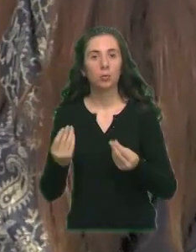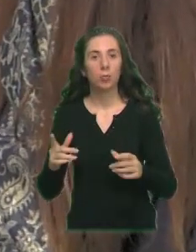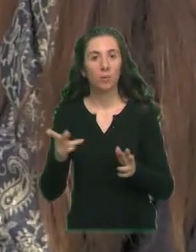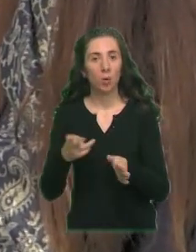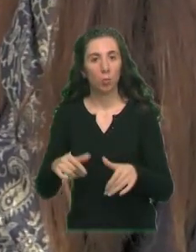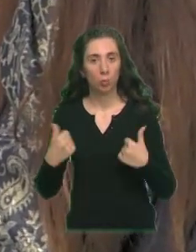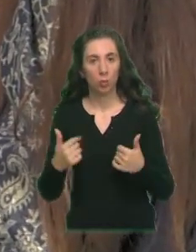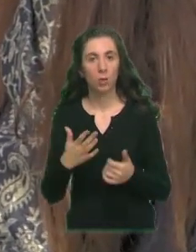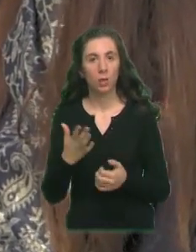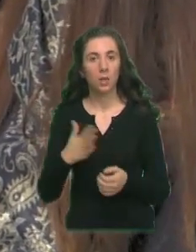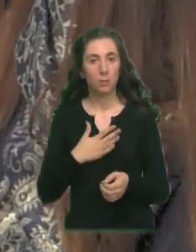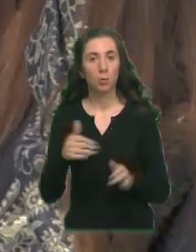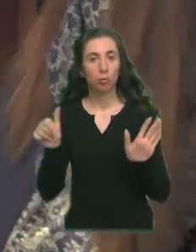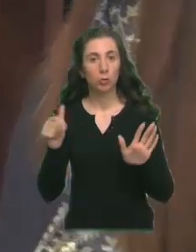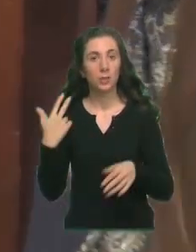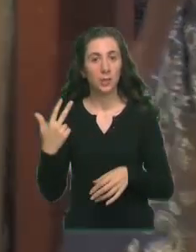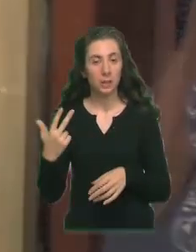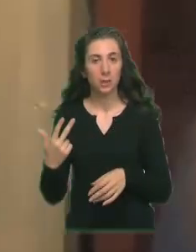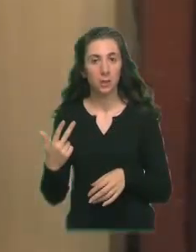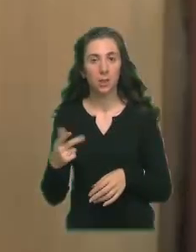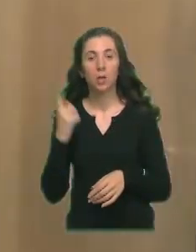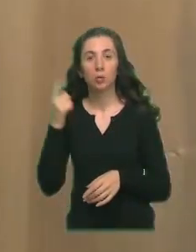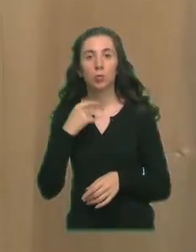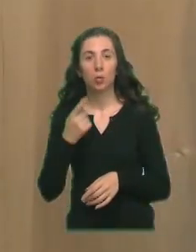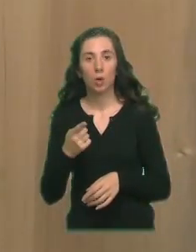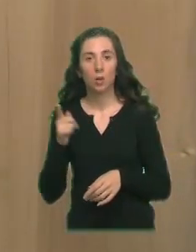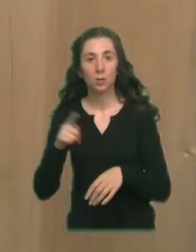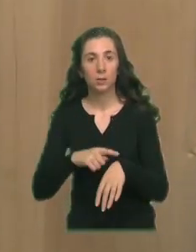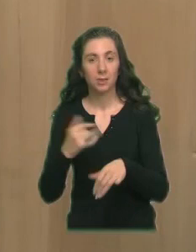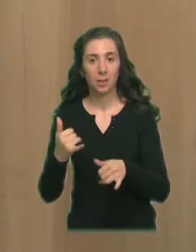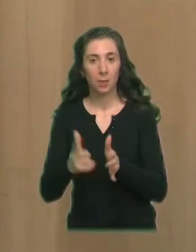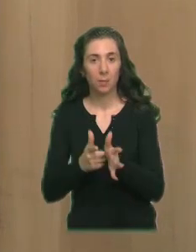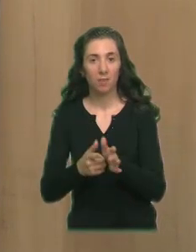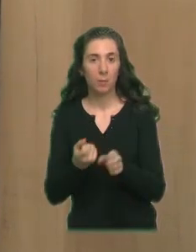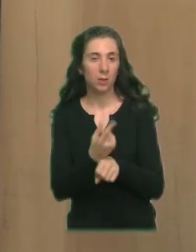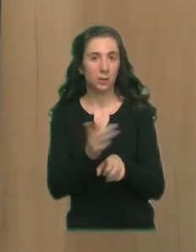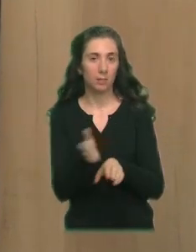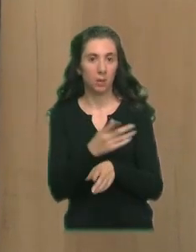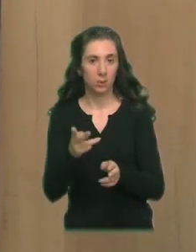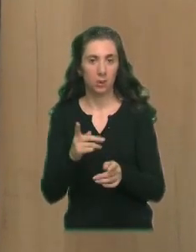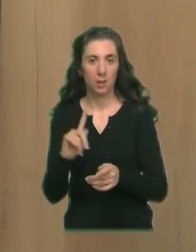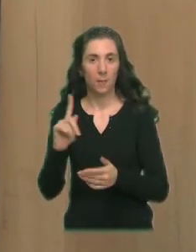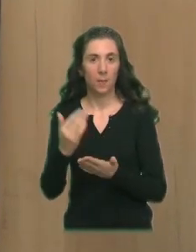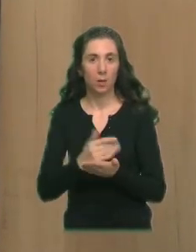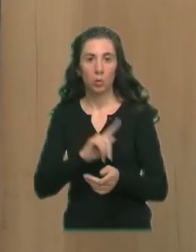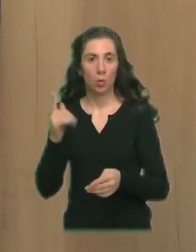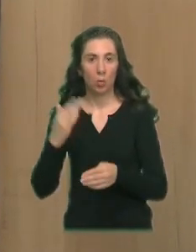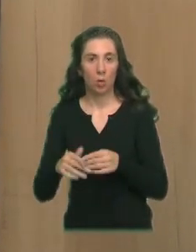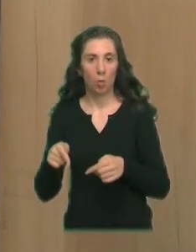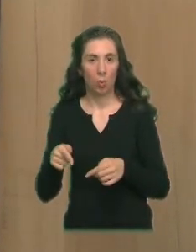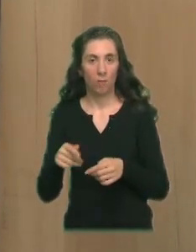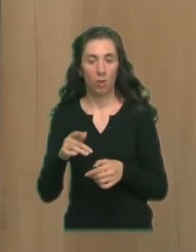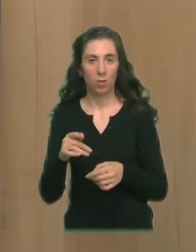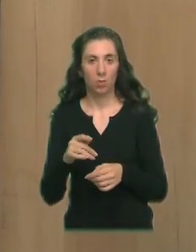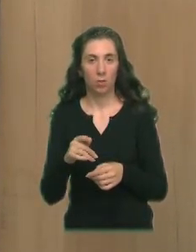ujutro? A imao je, u 6:30, a su rekli da je sad privremeno su ga izbacili zbog valjda. Neće voziti do kraja ovog